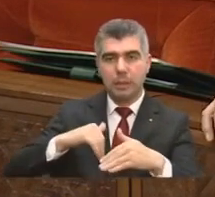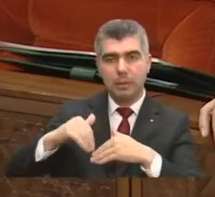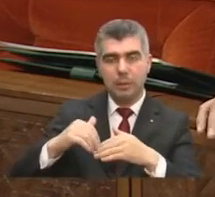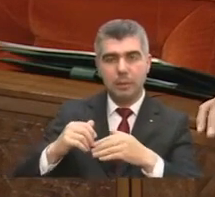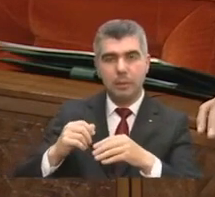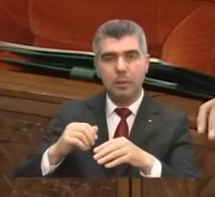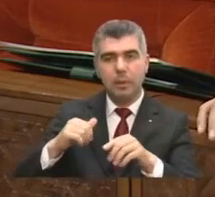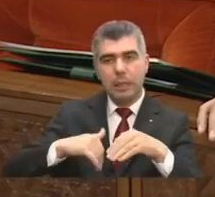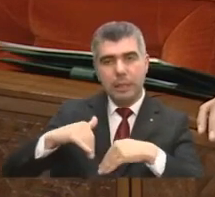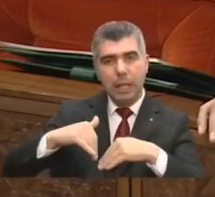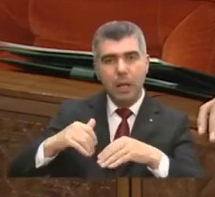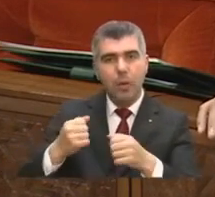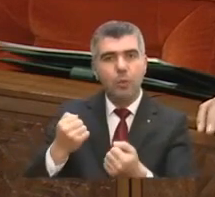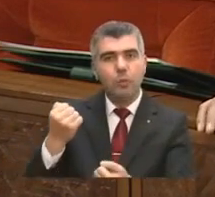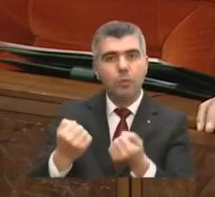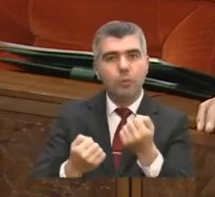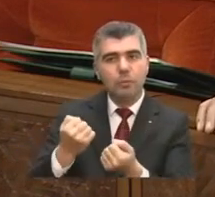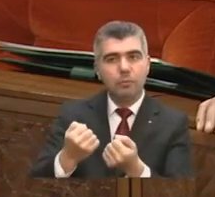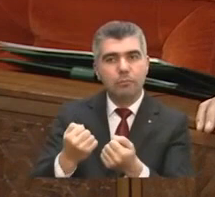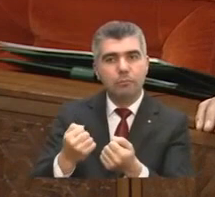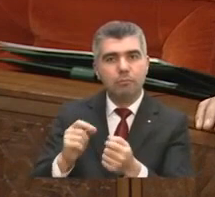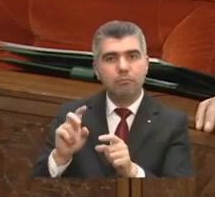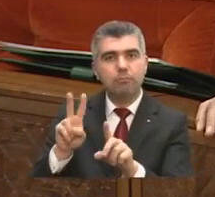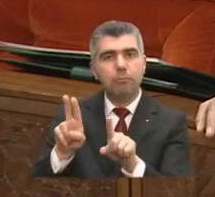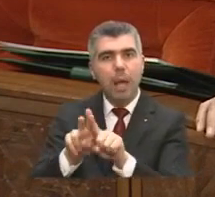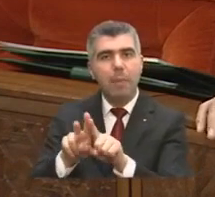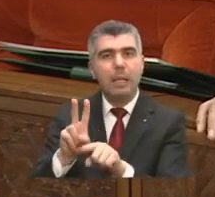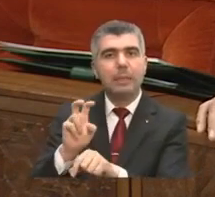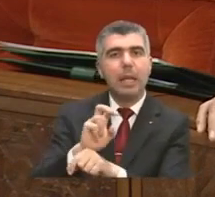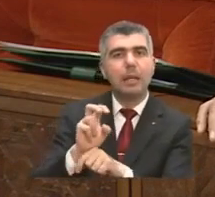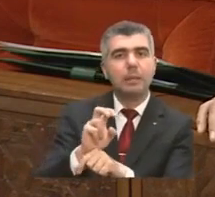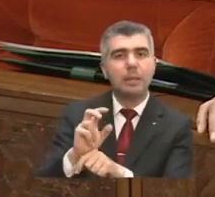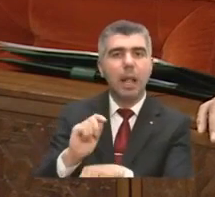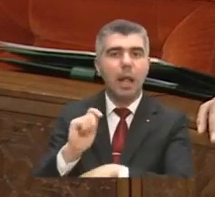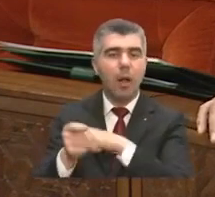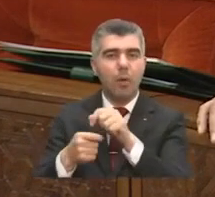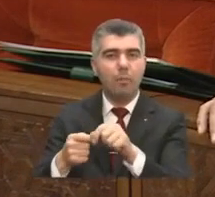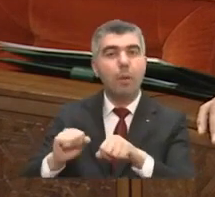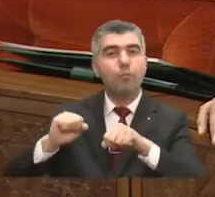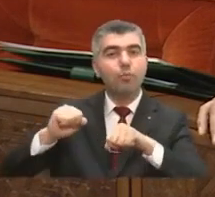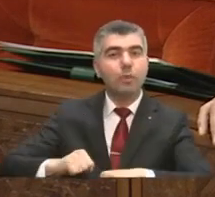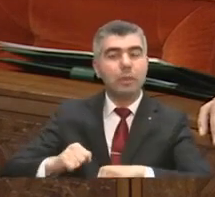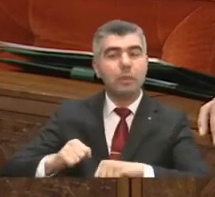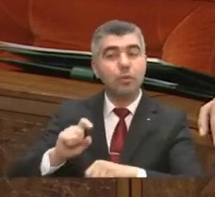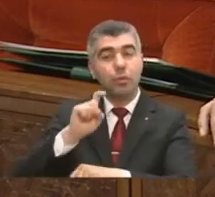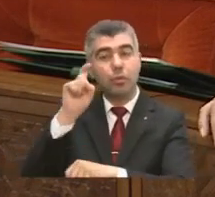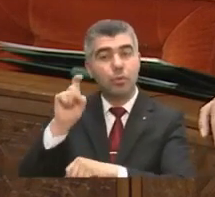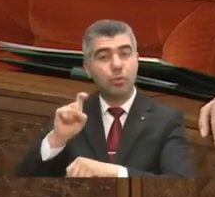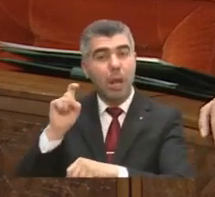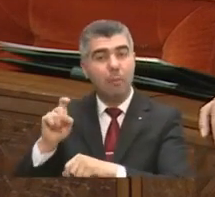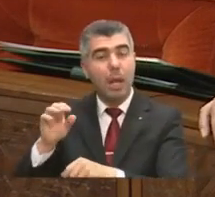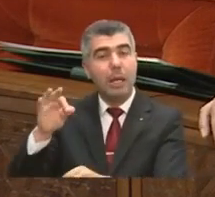رهين بتفعيل الجهوية المتقدمة فيما يخص قيام المجالس الجماعية والجهوية